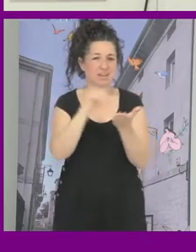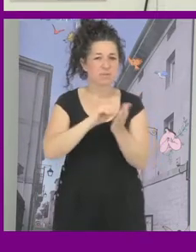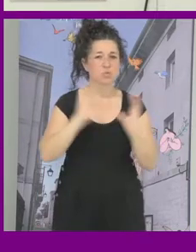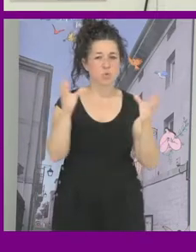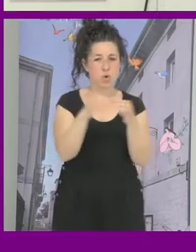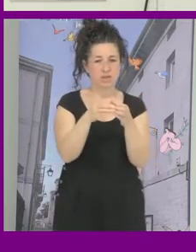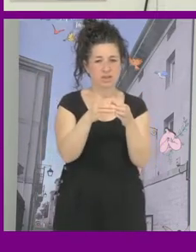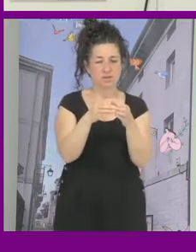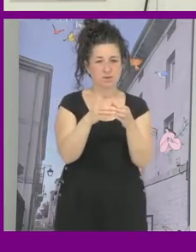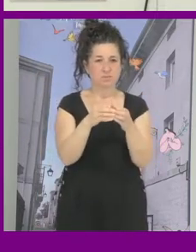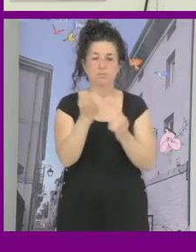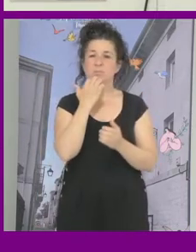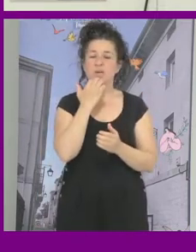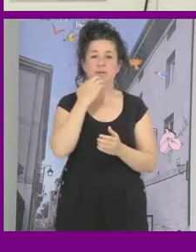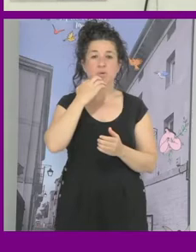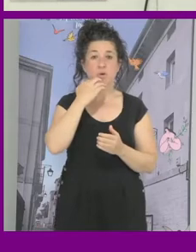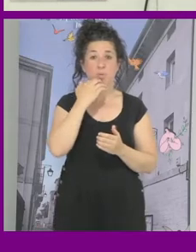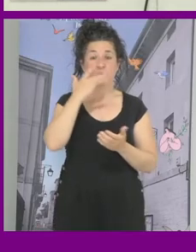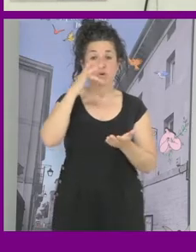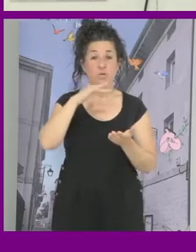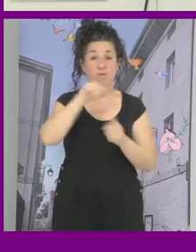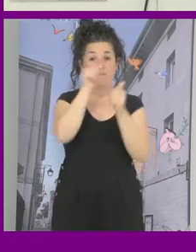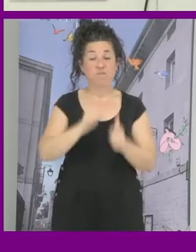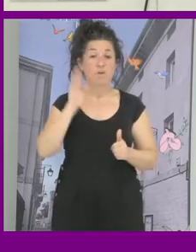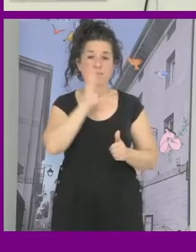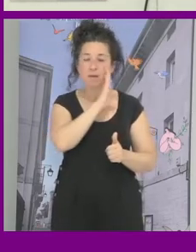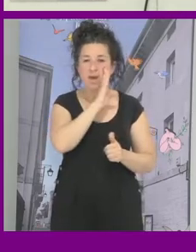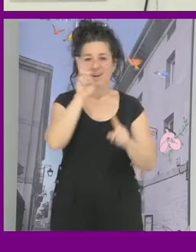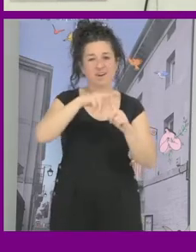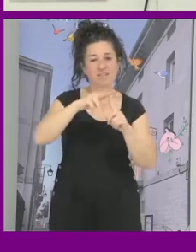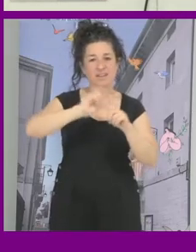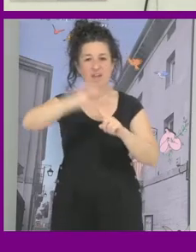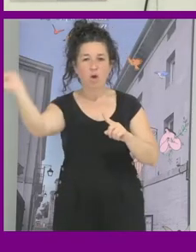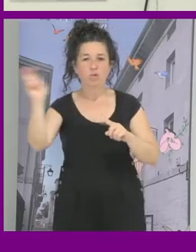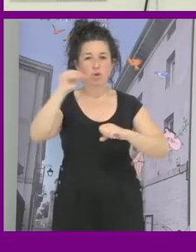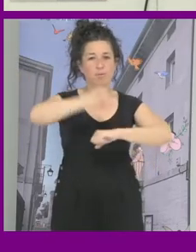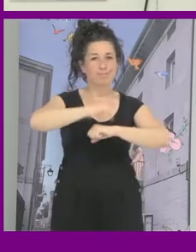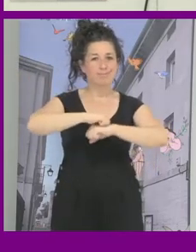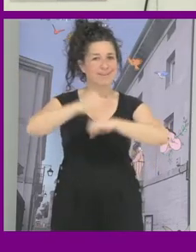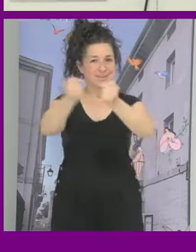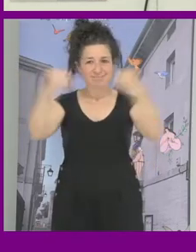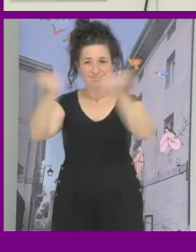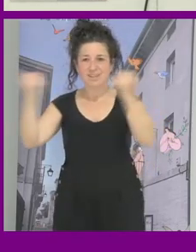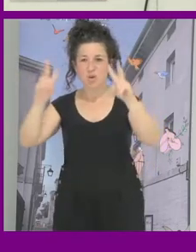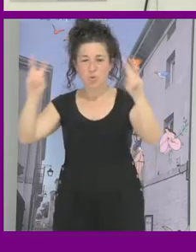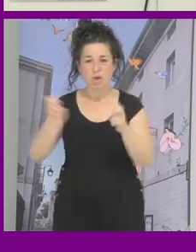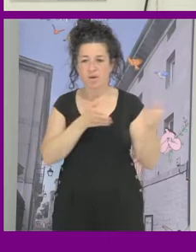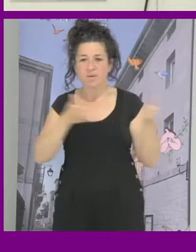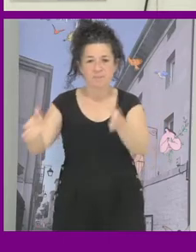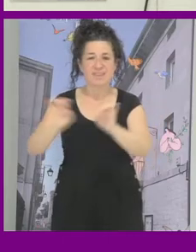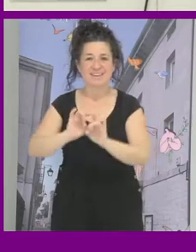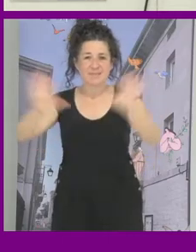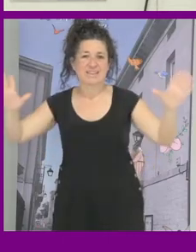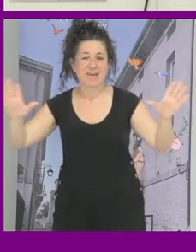Alaber, guraso izateko beste referentzia batzuk ekartzen ditugu. Leio berriak irekitzen ditugu. Askatasunerako bideak irekitzen